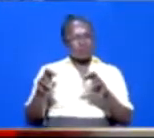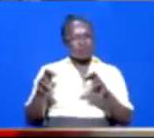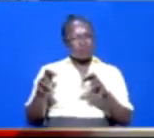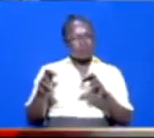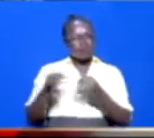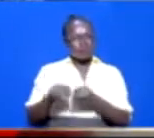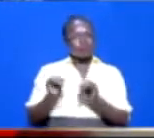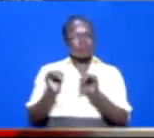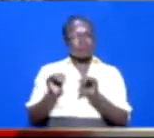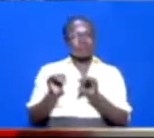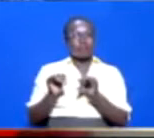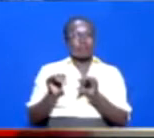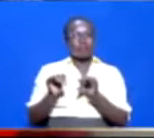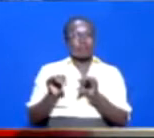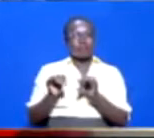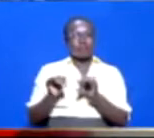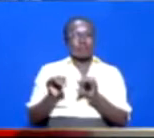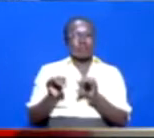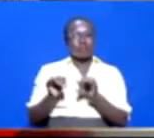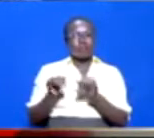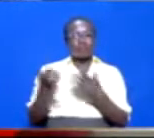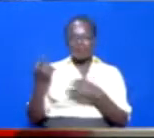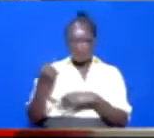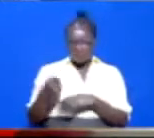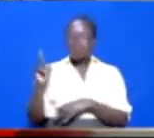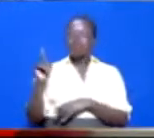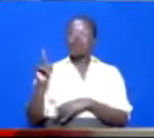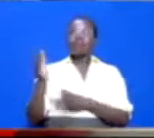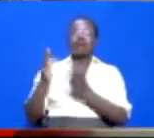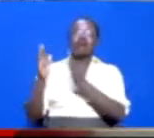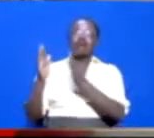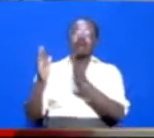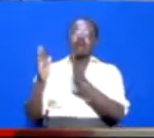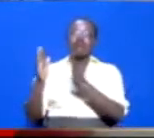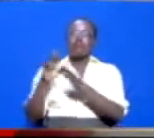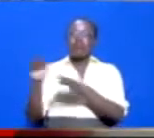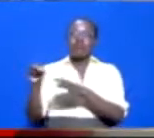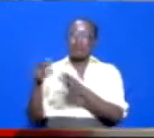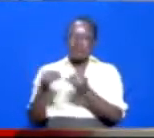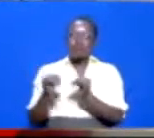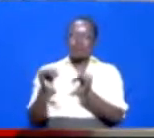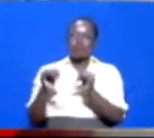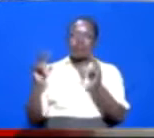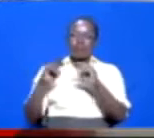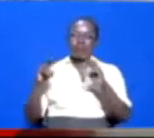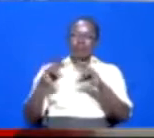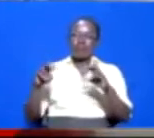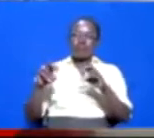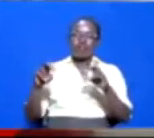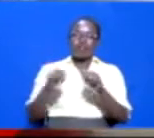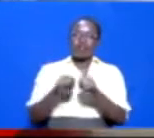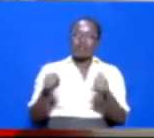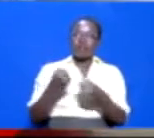wanajaribu sana. Hapo lazima tutawapatia max nafikiri. Mm-hmm. Tukisema kwamba wamejaribu kufanya uchunguzi kuhakikisha